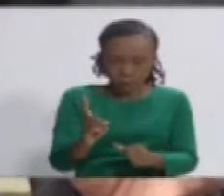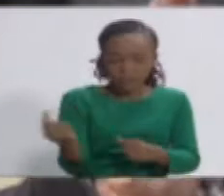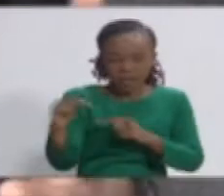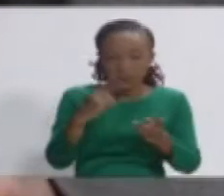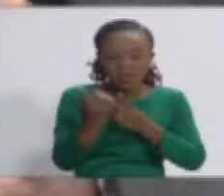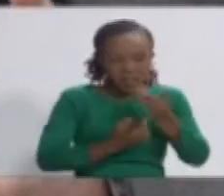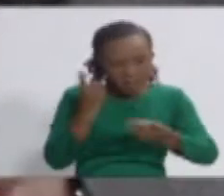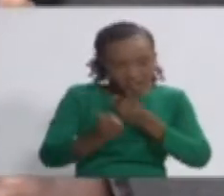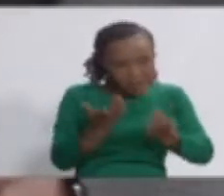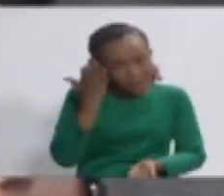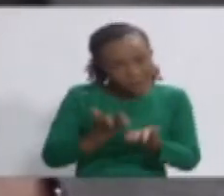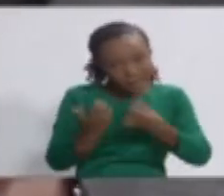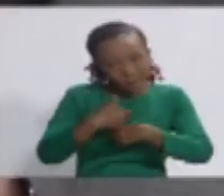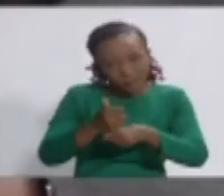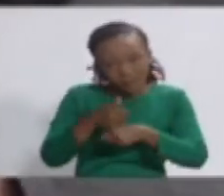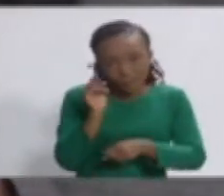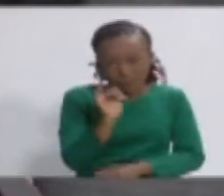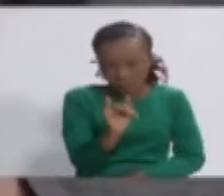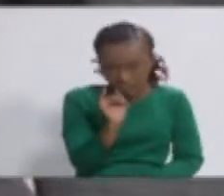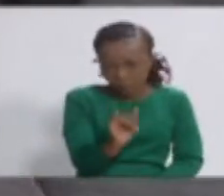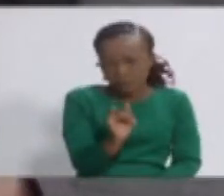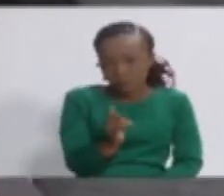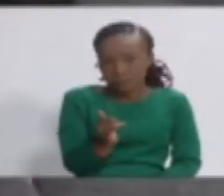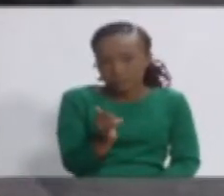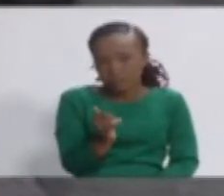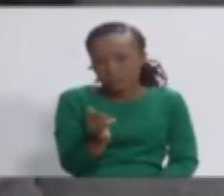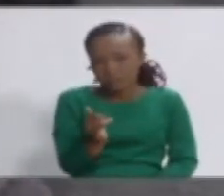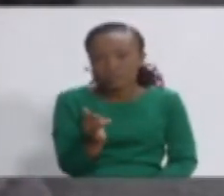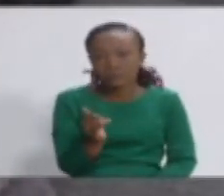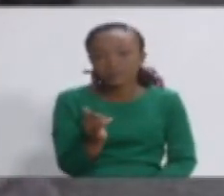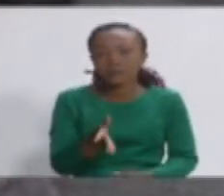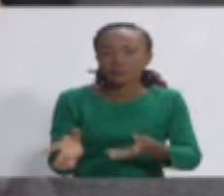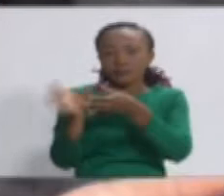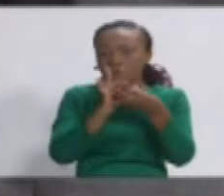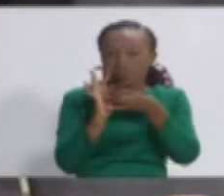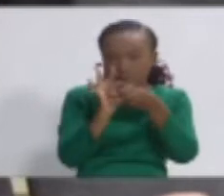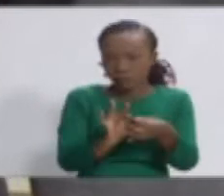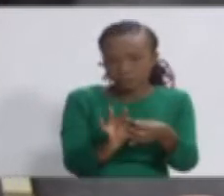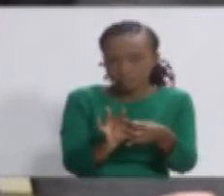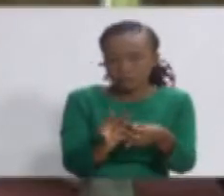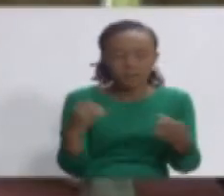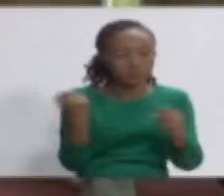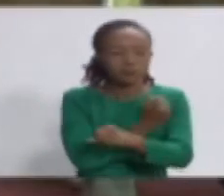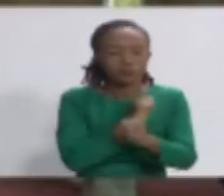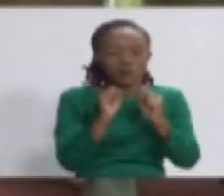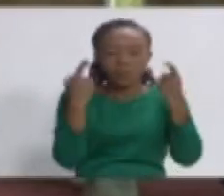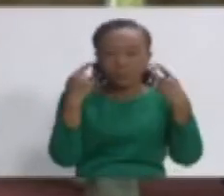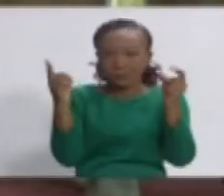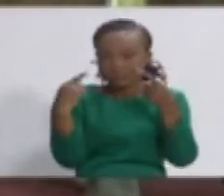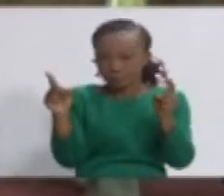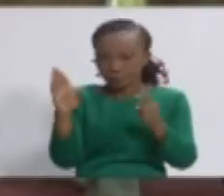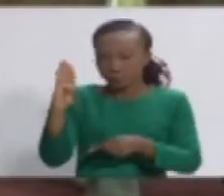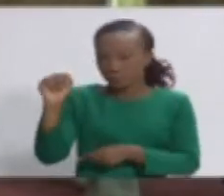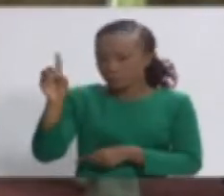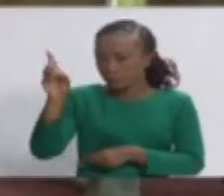Unless we build that, you know, solid institutional collaboration, we will not succeed. Badi naye alikuwa